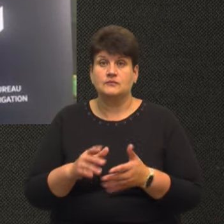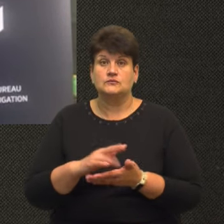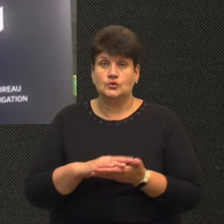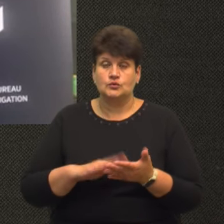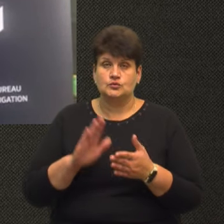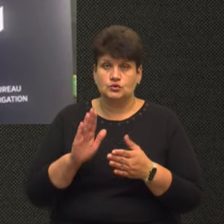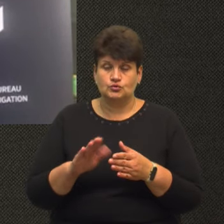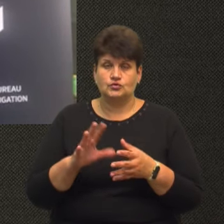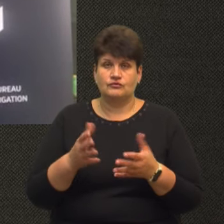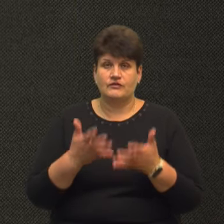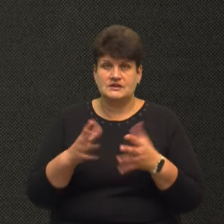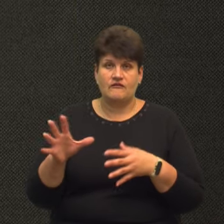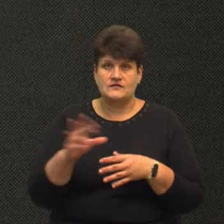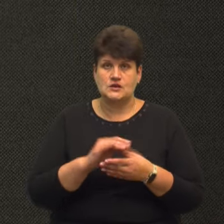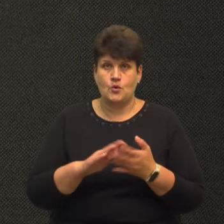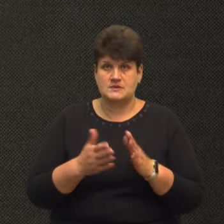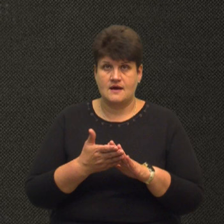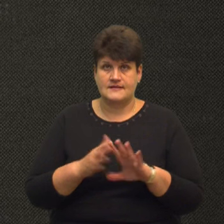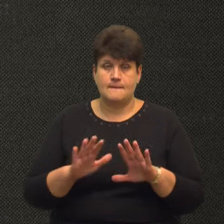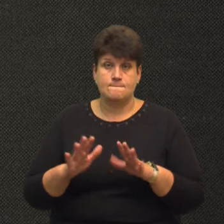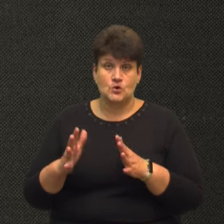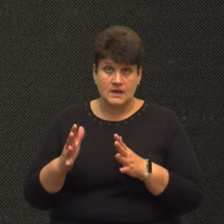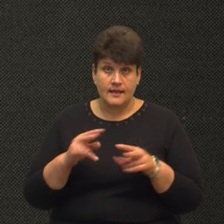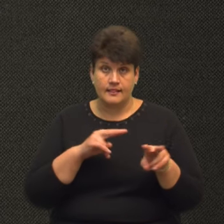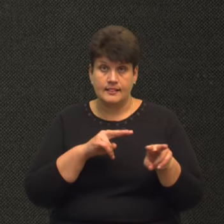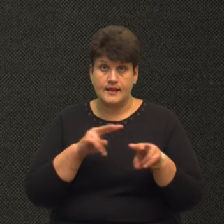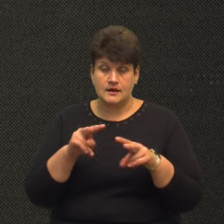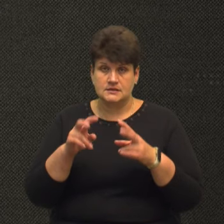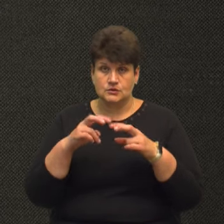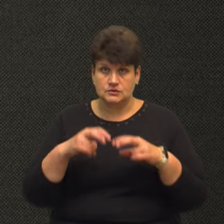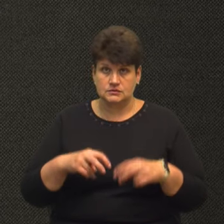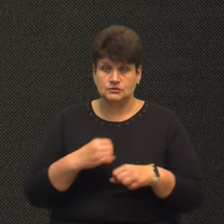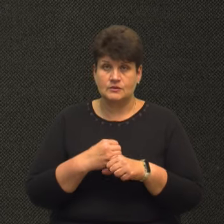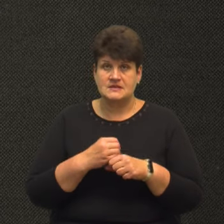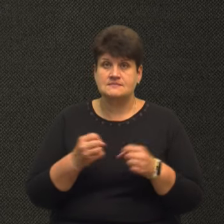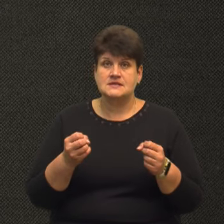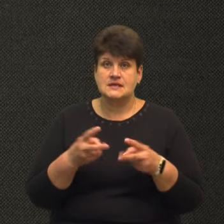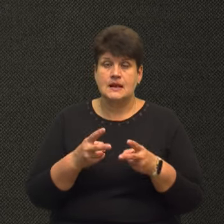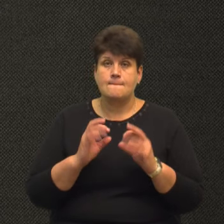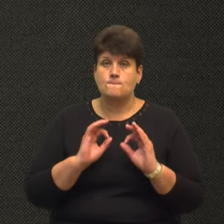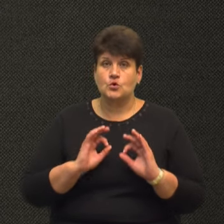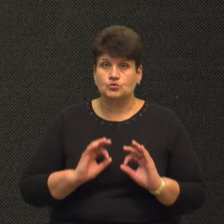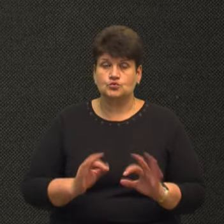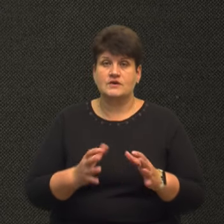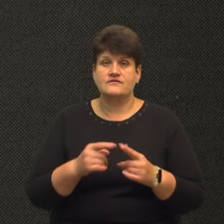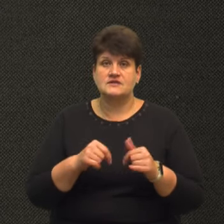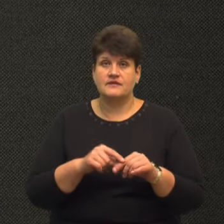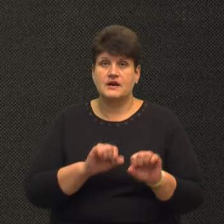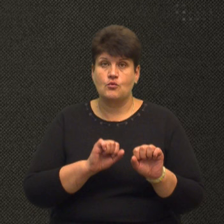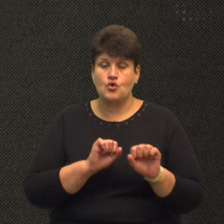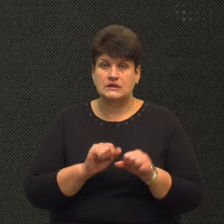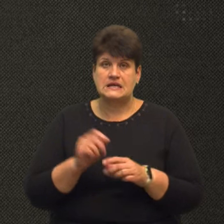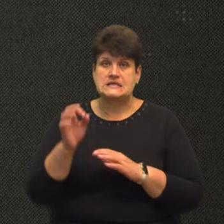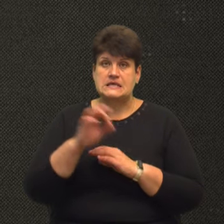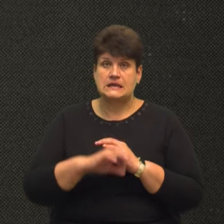обставини цих подій нагляд за розслідуванням здійснює спеціалізована прокуратура у сфері оборони західного регіону